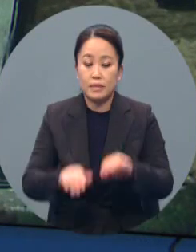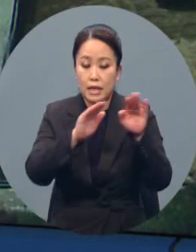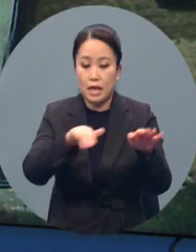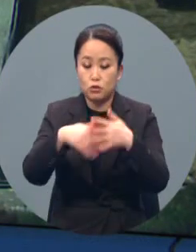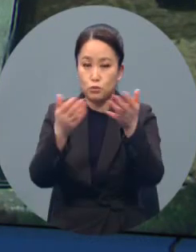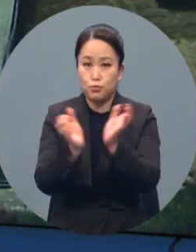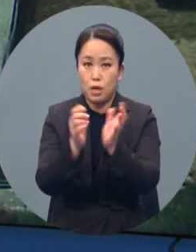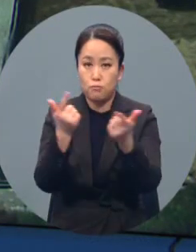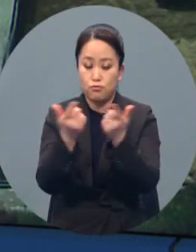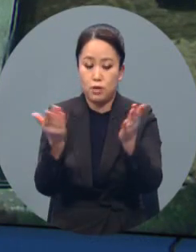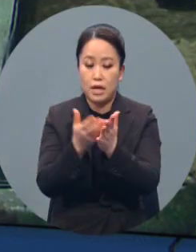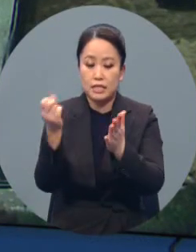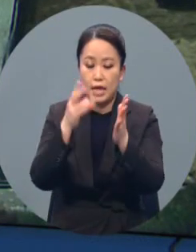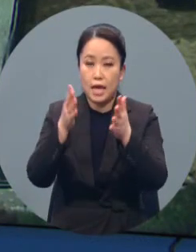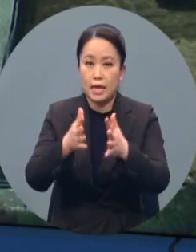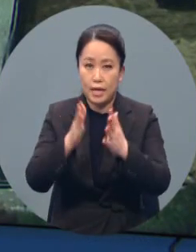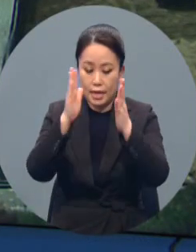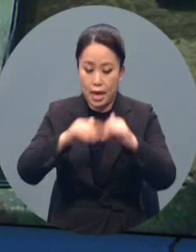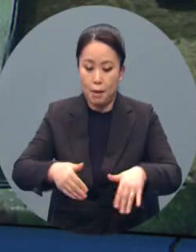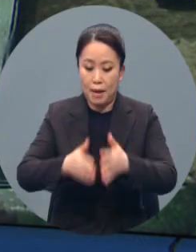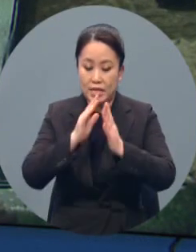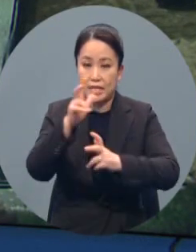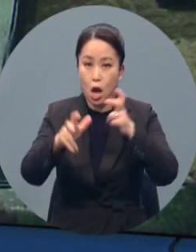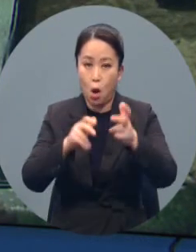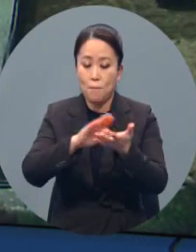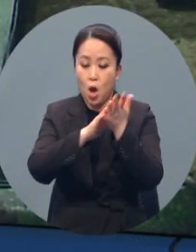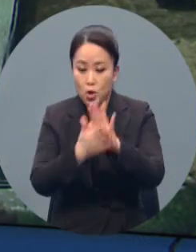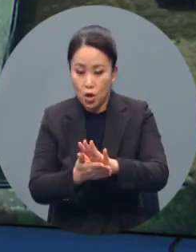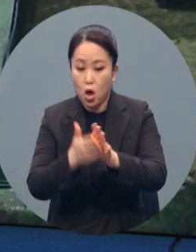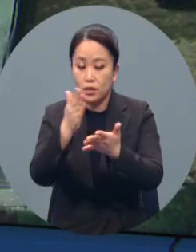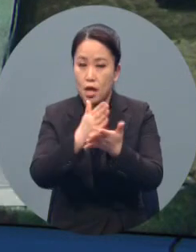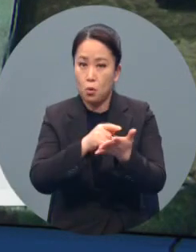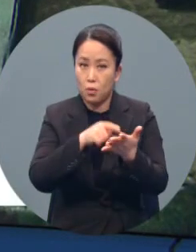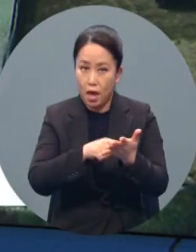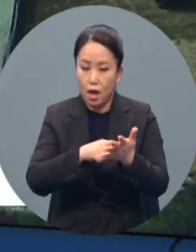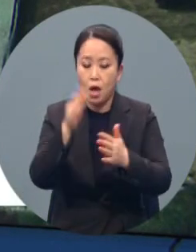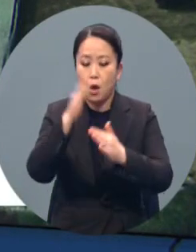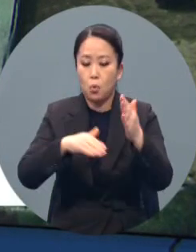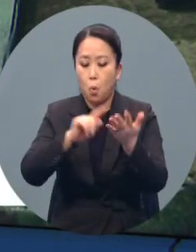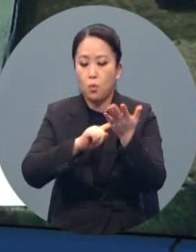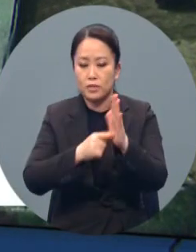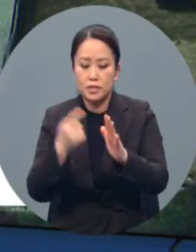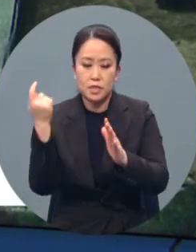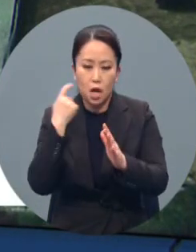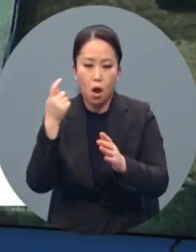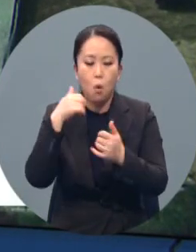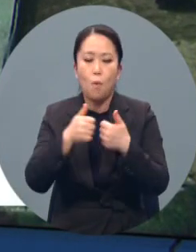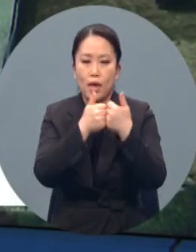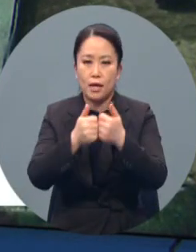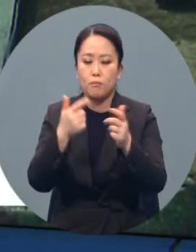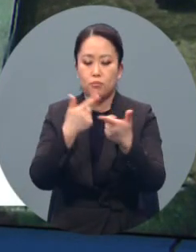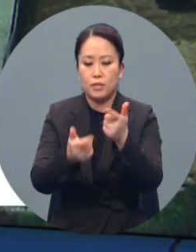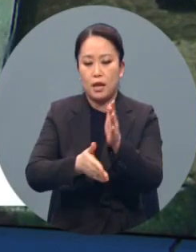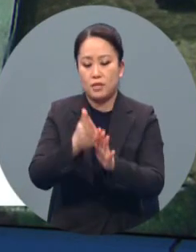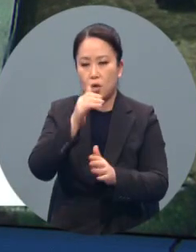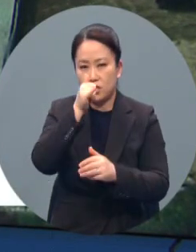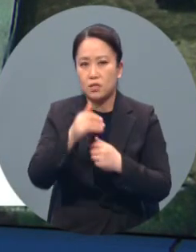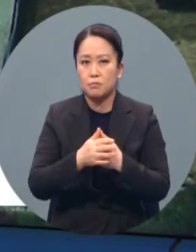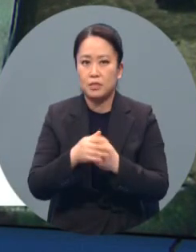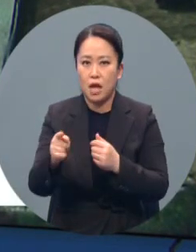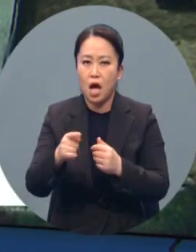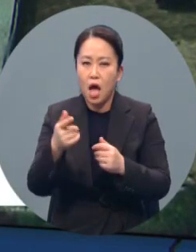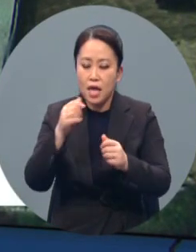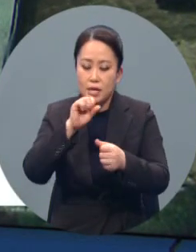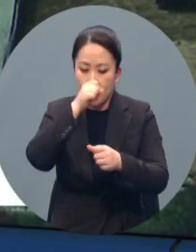배수부의 북항 재개발 사업 변경 안에 대한 공청회가 오늘 부산에서 열렸습니다. 예산 떠넘기기와 공공성 부족